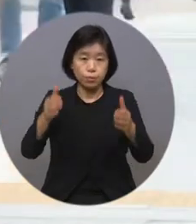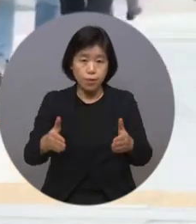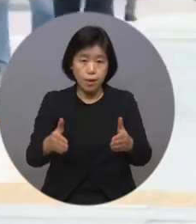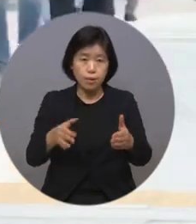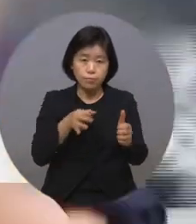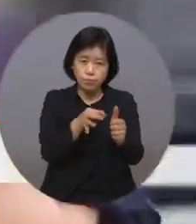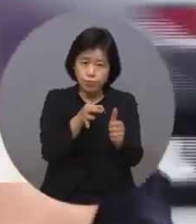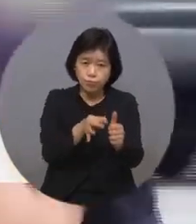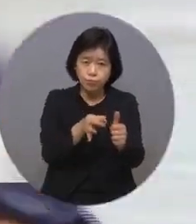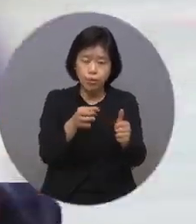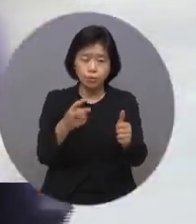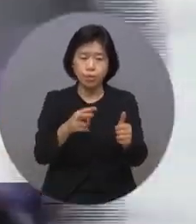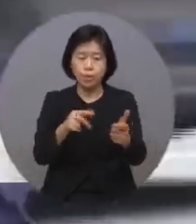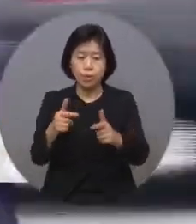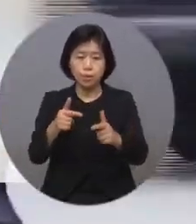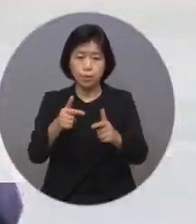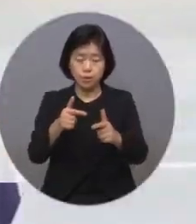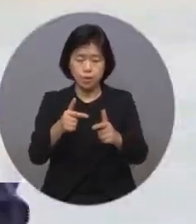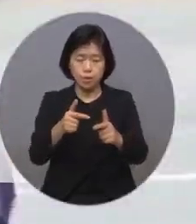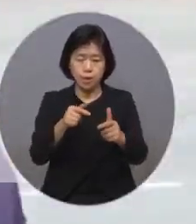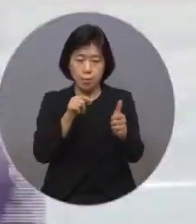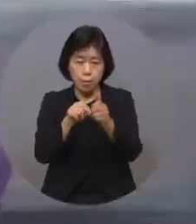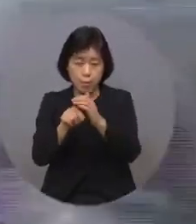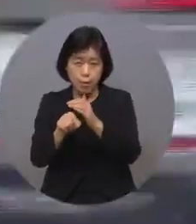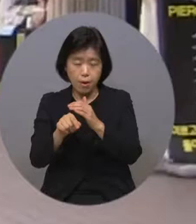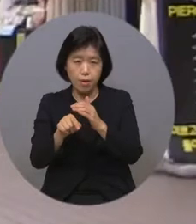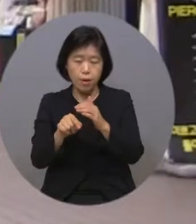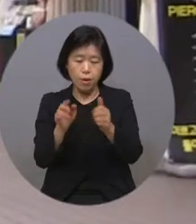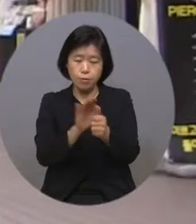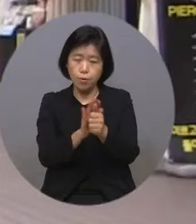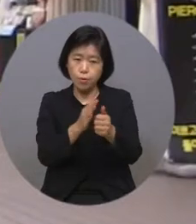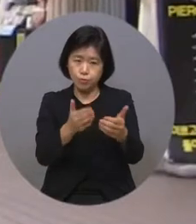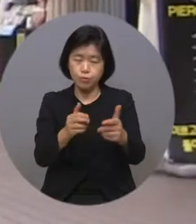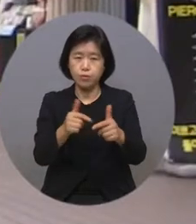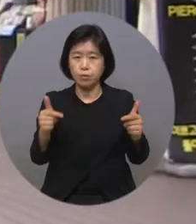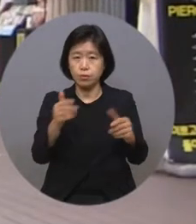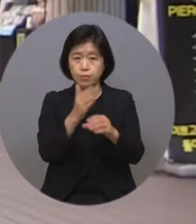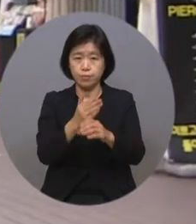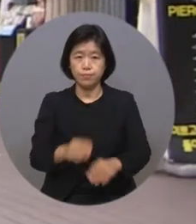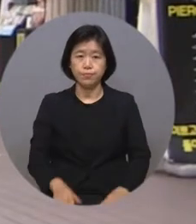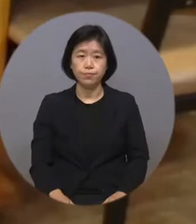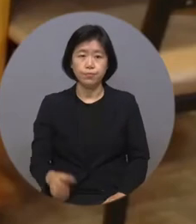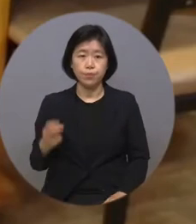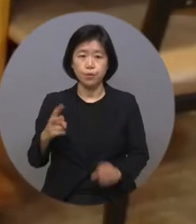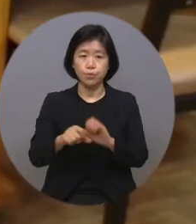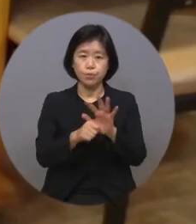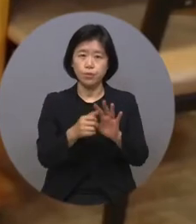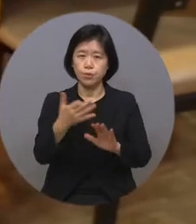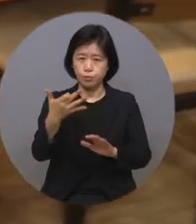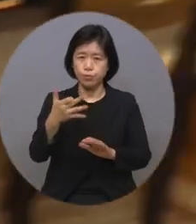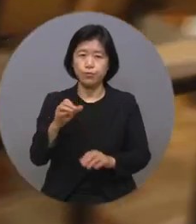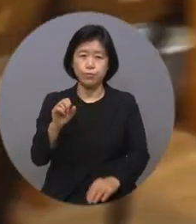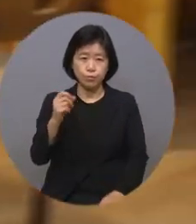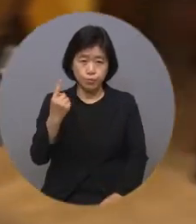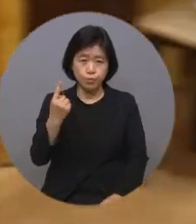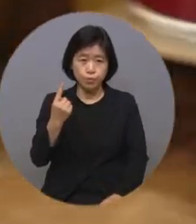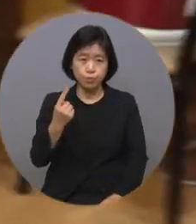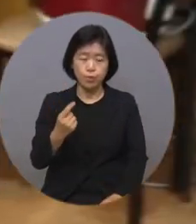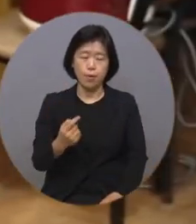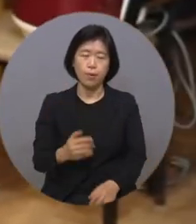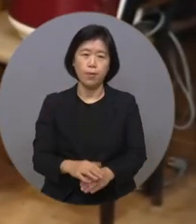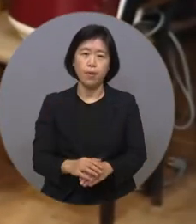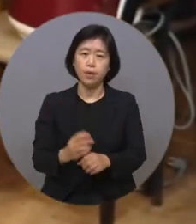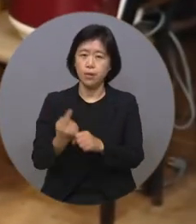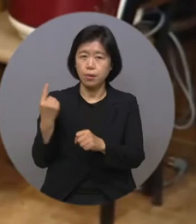계속해서 증가 추세를 보이고 있습니다 이중 코론 알고 가 발생한 지난해 지원 건수는 2019년 대비